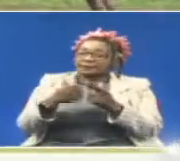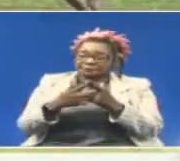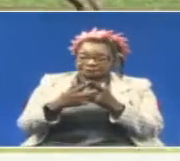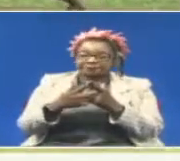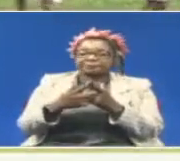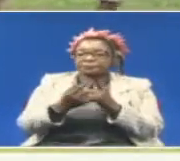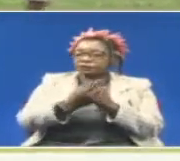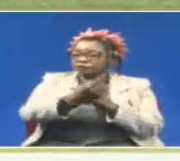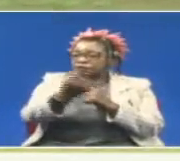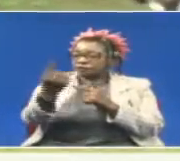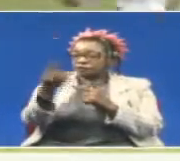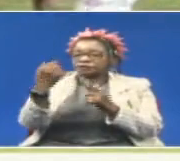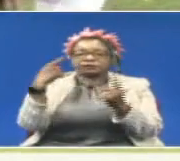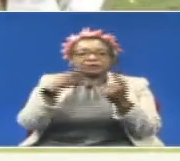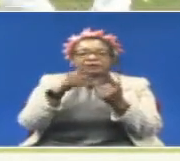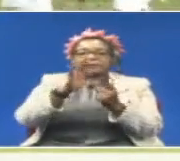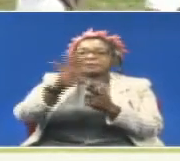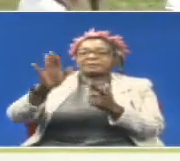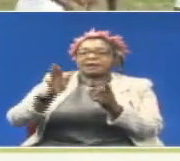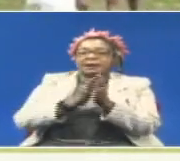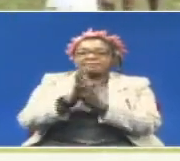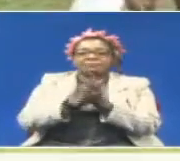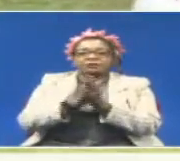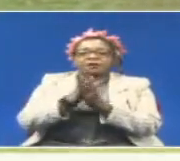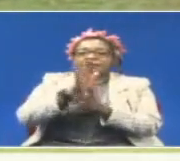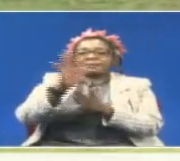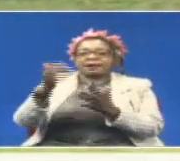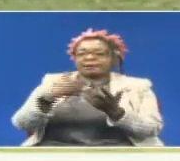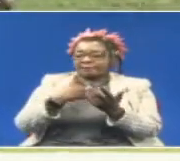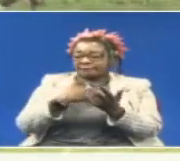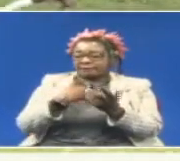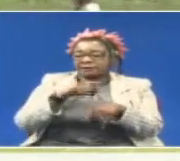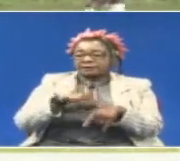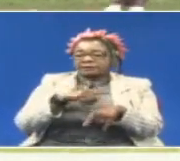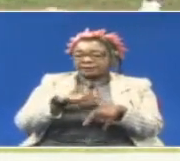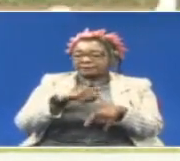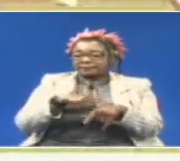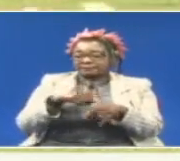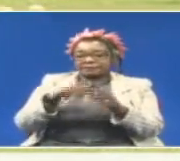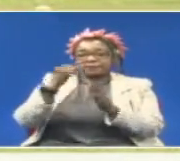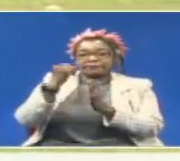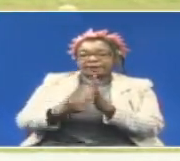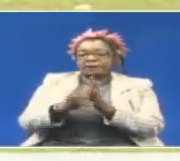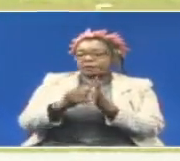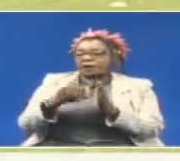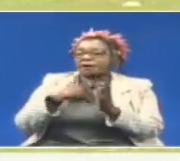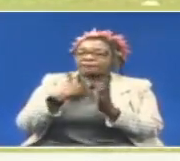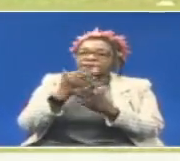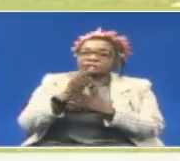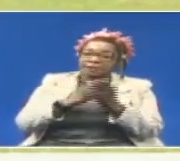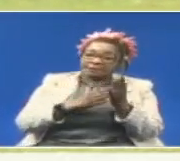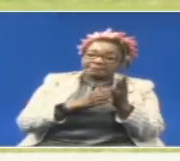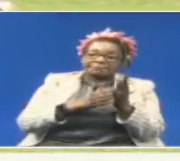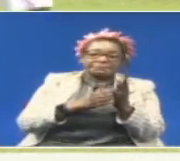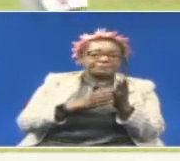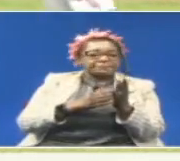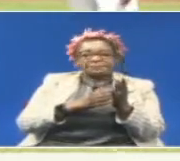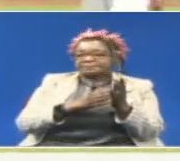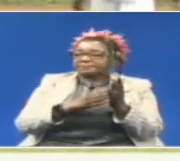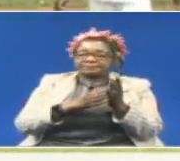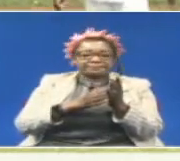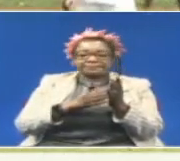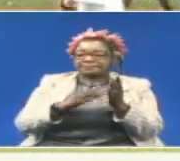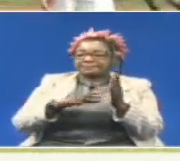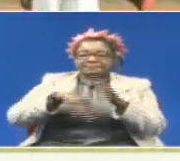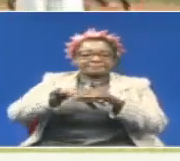kila mtu ako na target zake na ambition zake. Napata wakiingia finali pia kuna wengine ambao hawajawahi cheza kitu